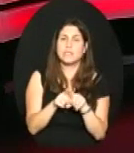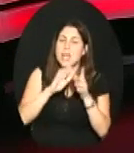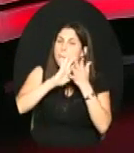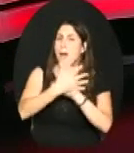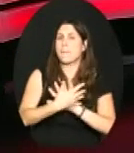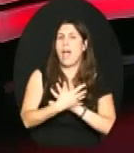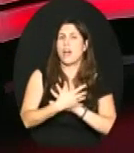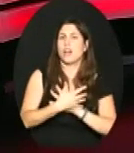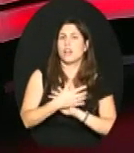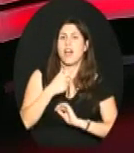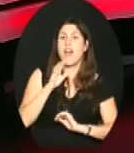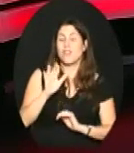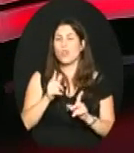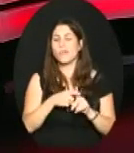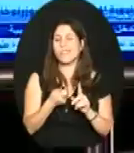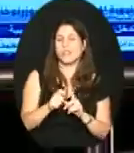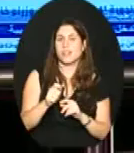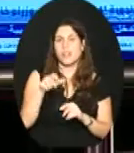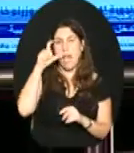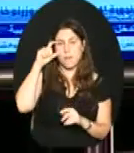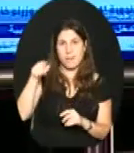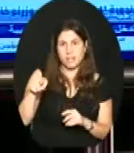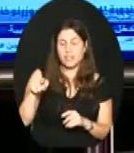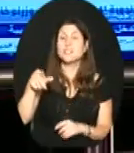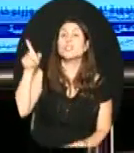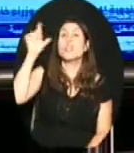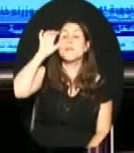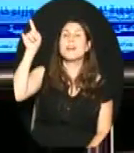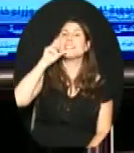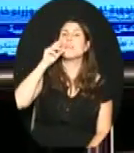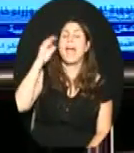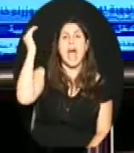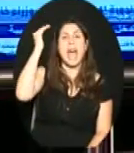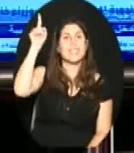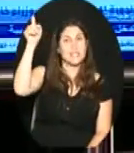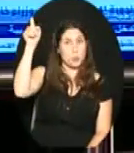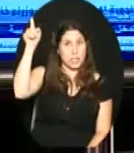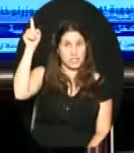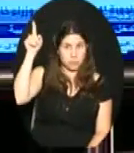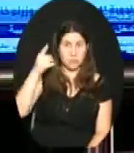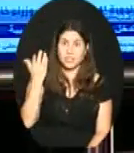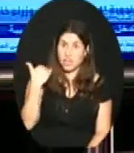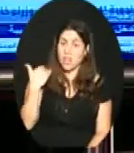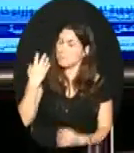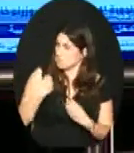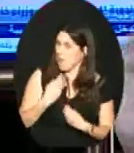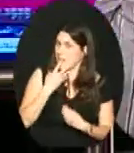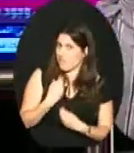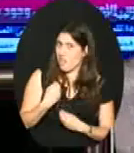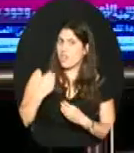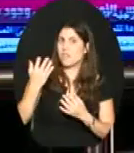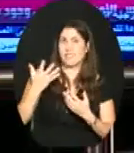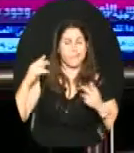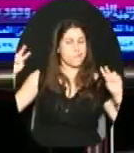או הייתי אומר אפילו טריק לאבו מאזן. כשאבו מאזן דיבר בג'דה, בערב הסעודית, זה היה טוב ויפה, הוא קיבל